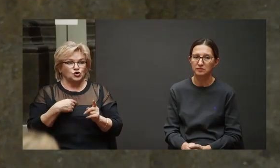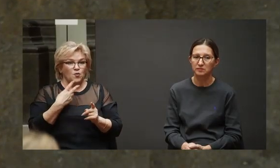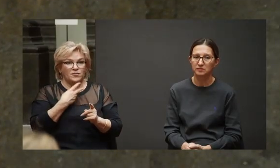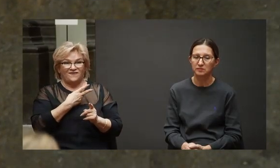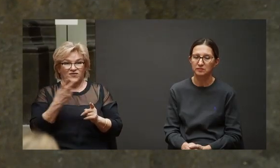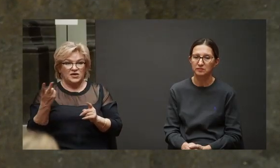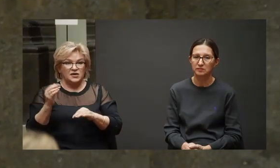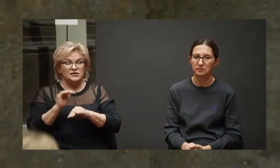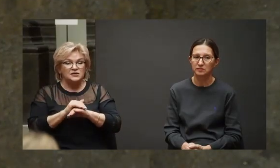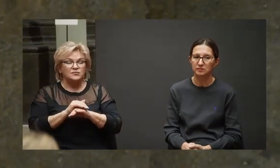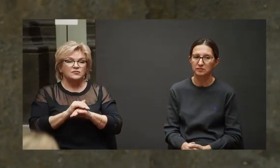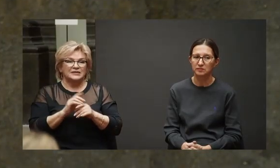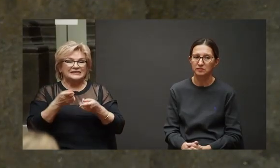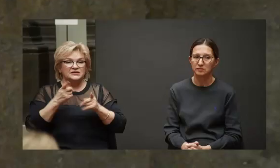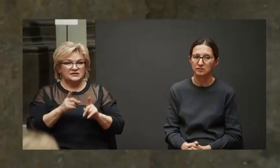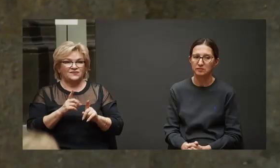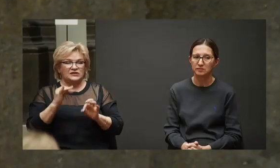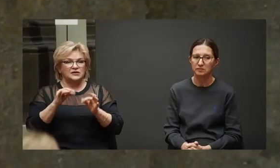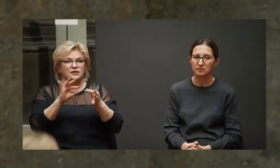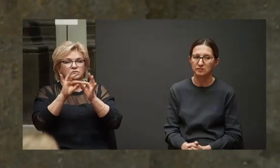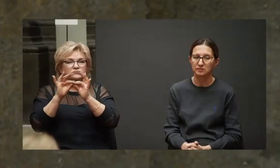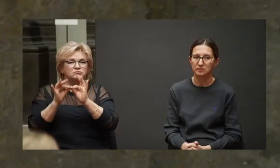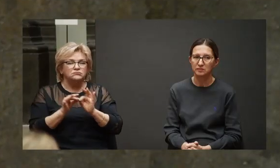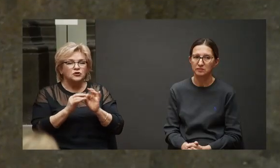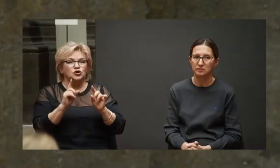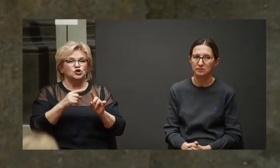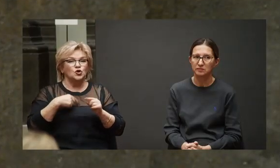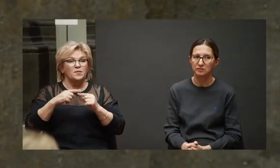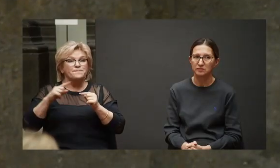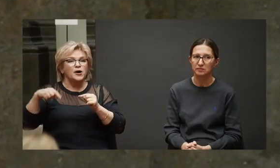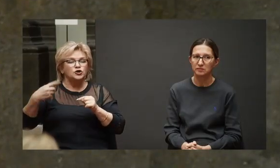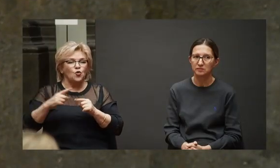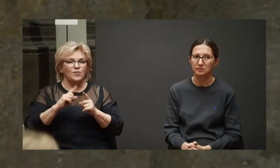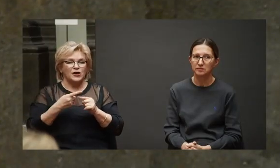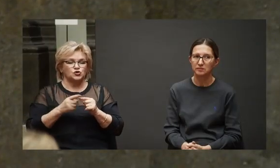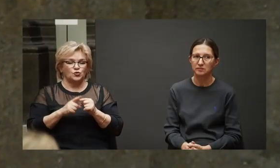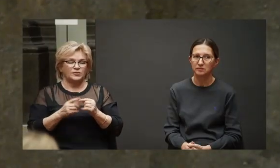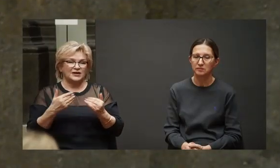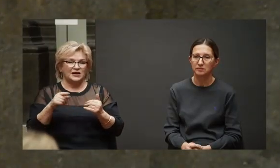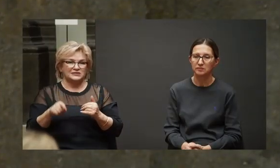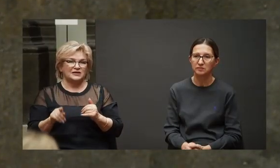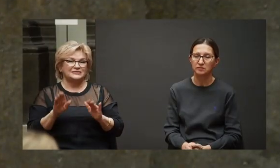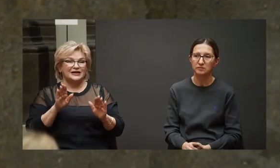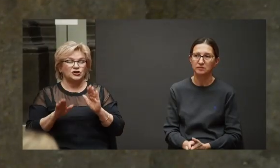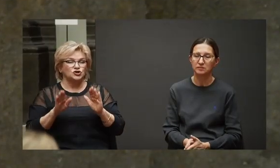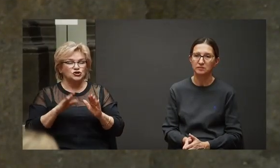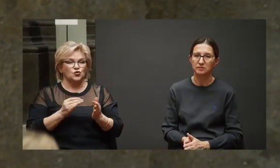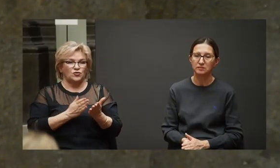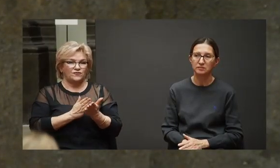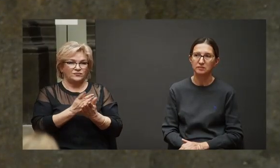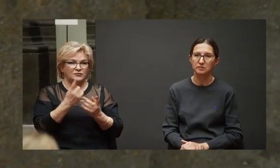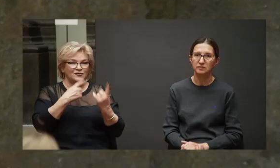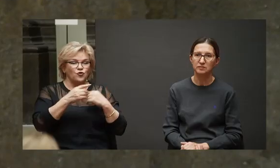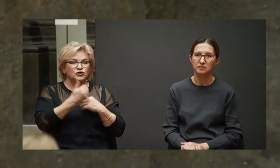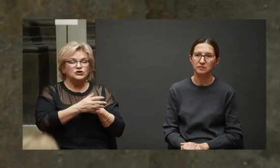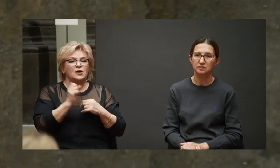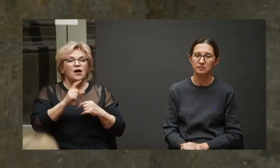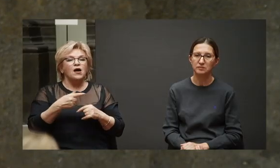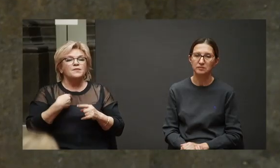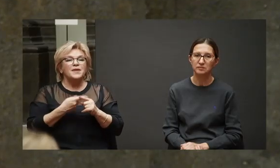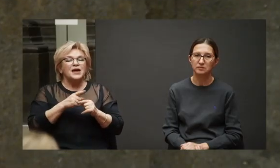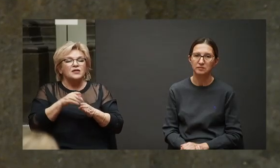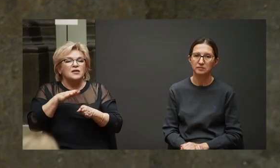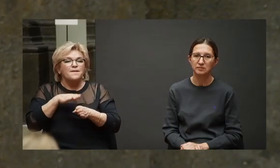видим, действительно структурирует то, что мы потом, особенно это касается вот режиссеров, вообще людей творческих, как мы это